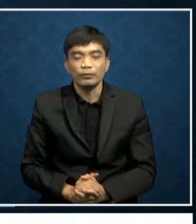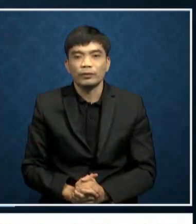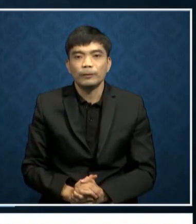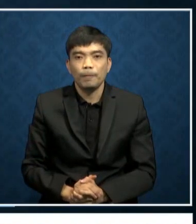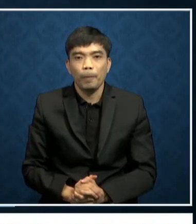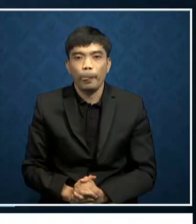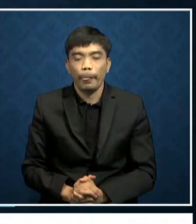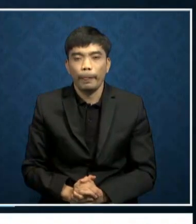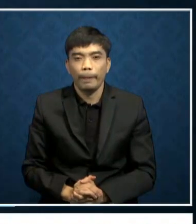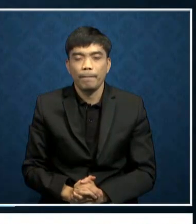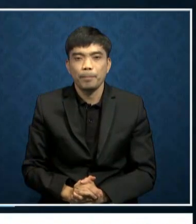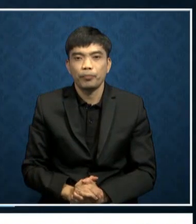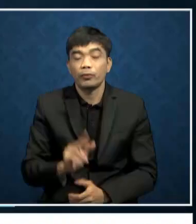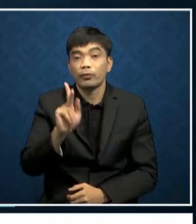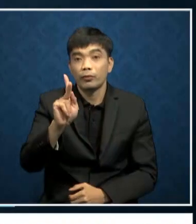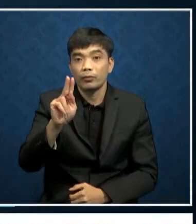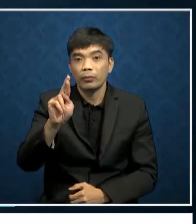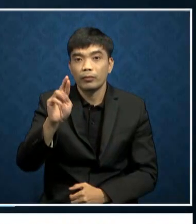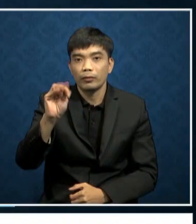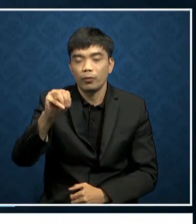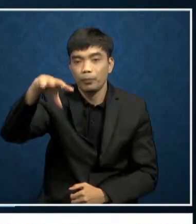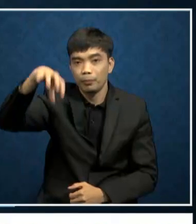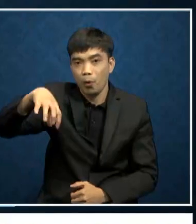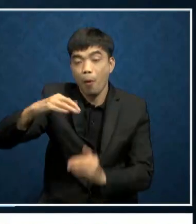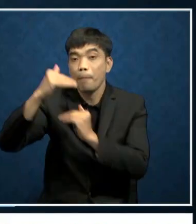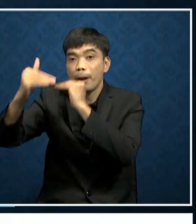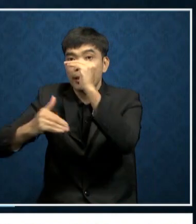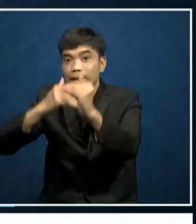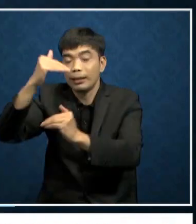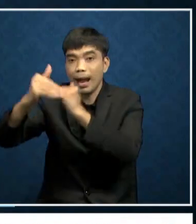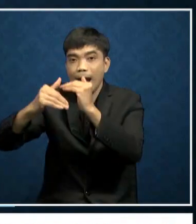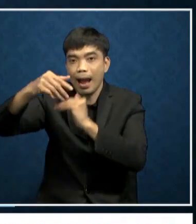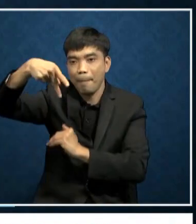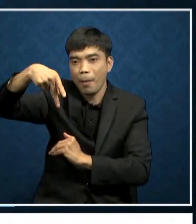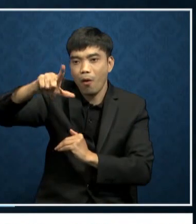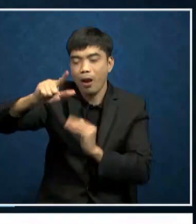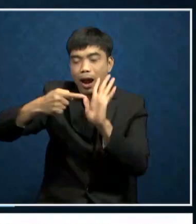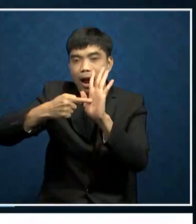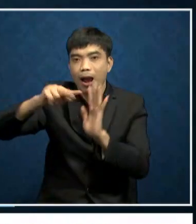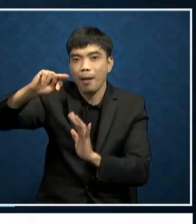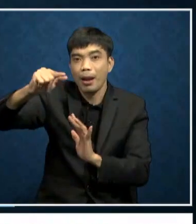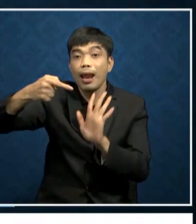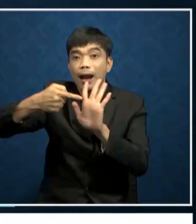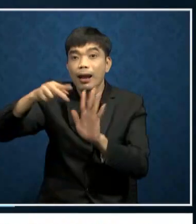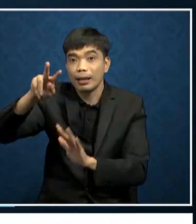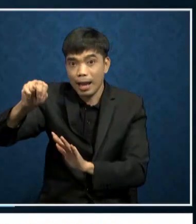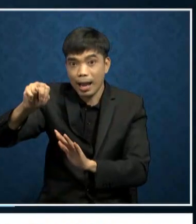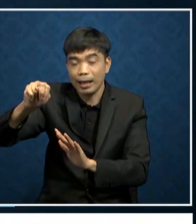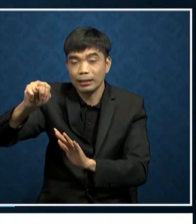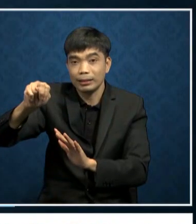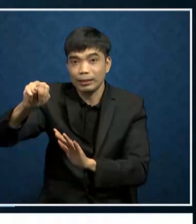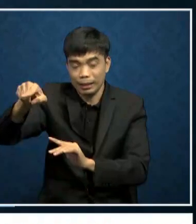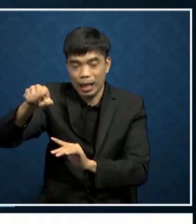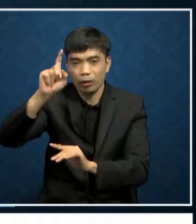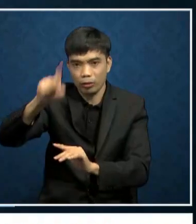ฮะกรมพัฒนาพลังงานทดแทนและอนุรักษ์พลังงานวนผลักดันการยกเลิกใบอนุญาตให้